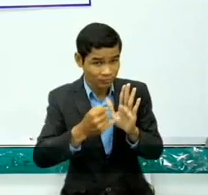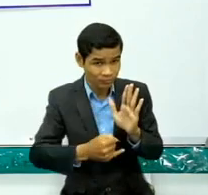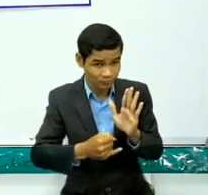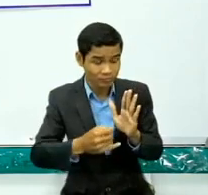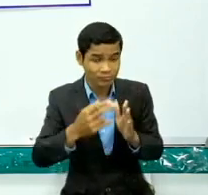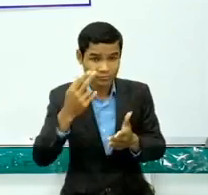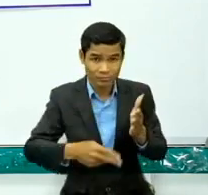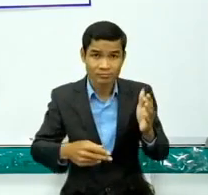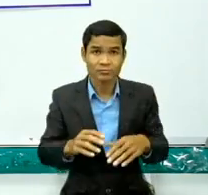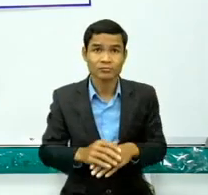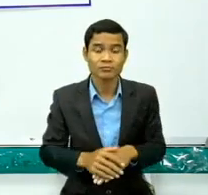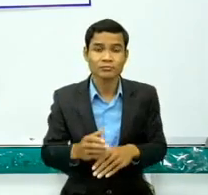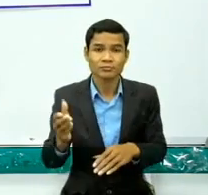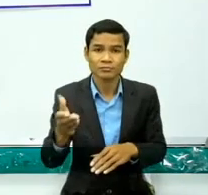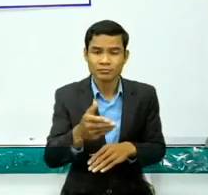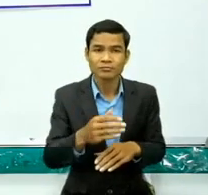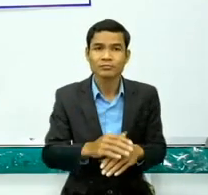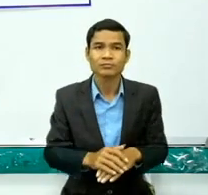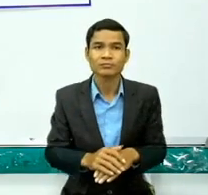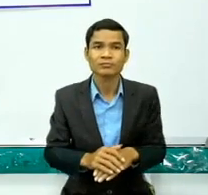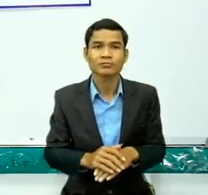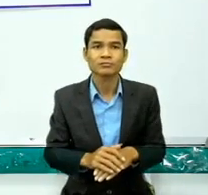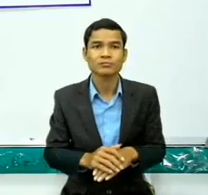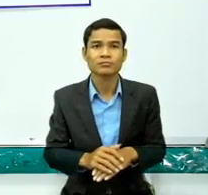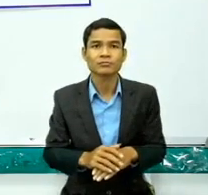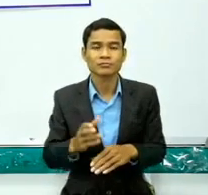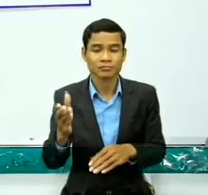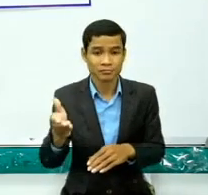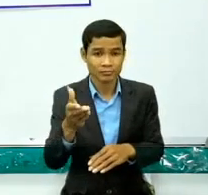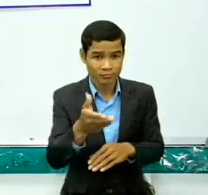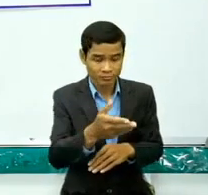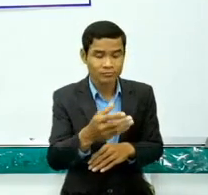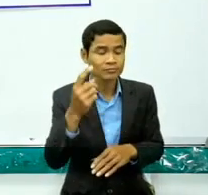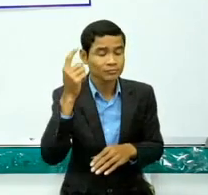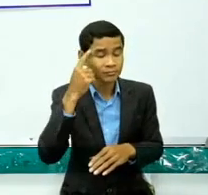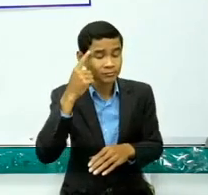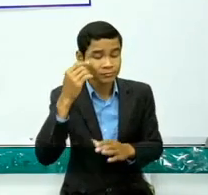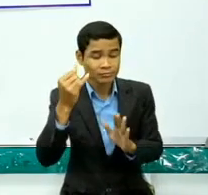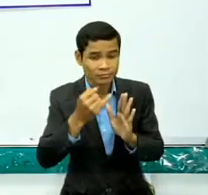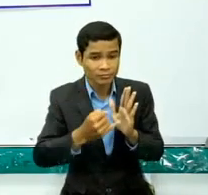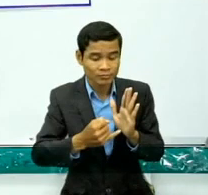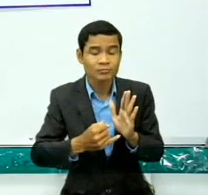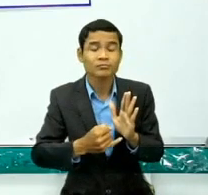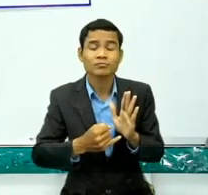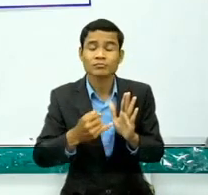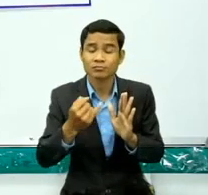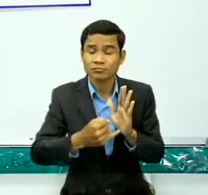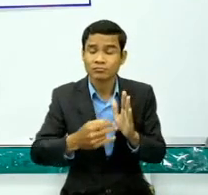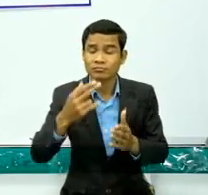ចាកូនស្ដាប់សំណួររបស់អ្នកគ្រូម្ដងទៀតតើកូនចេះគូរុកអ្វីខ្លះ